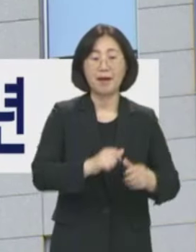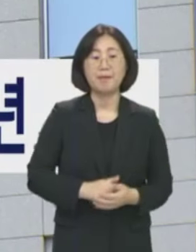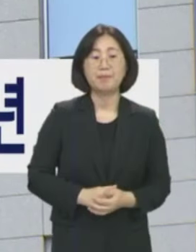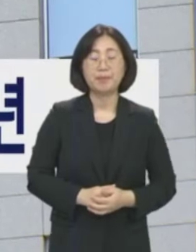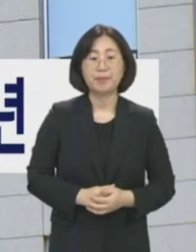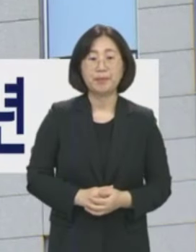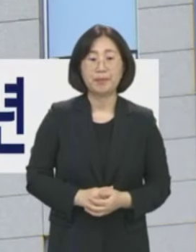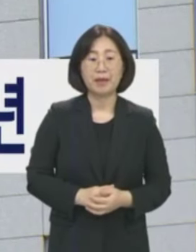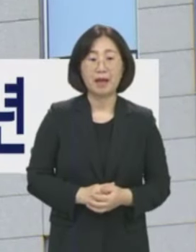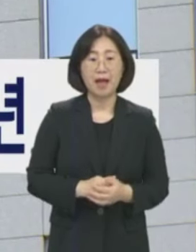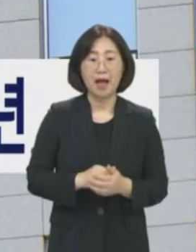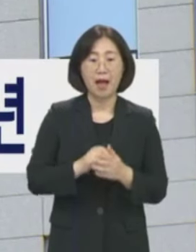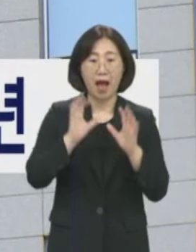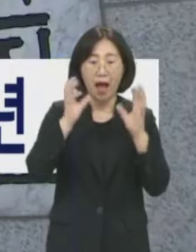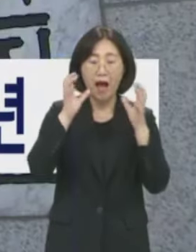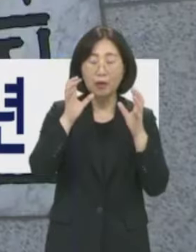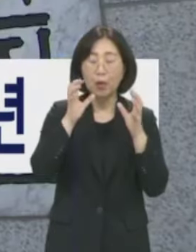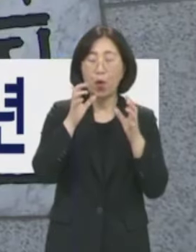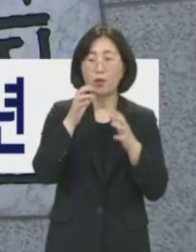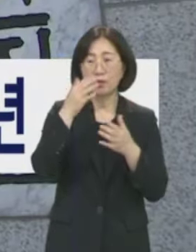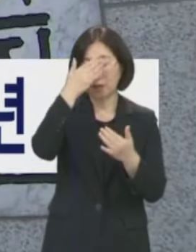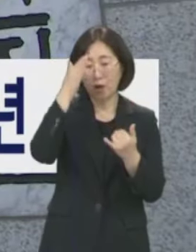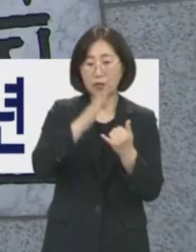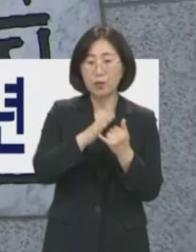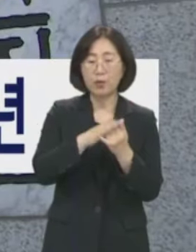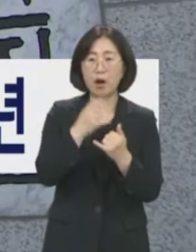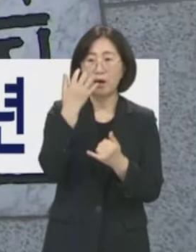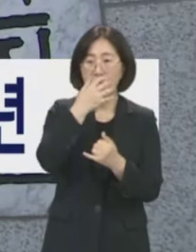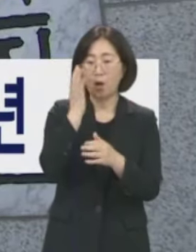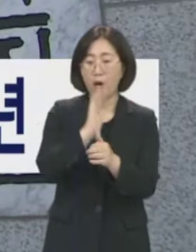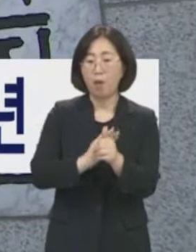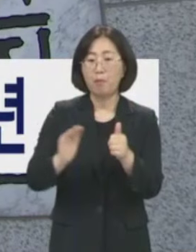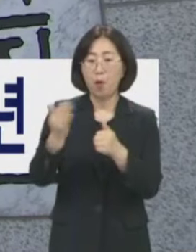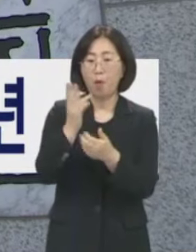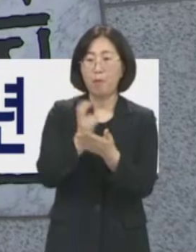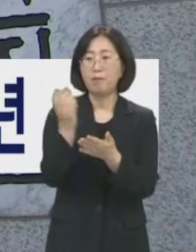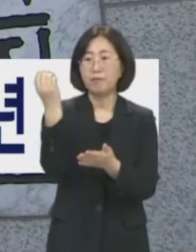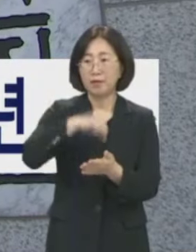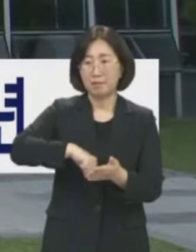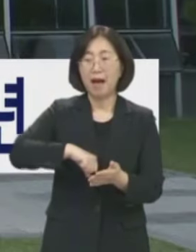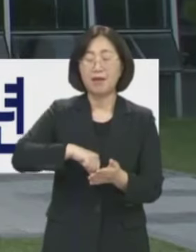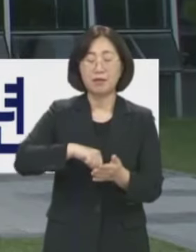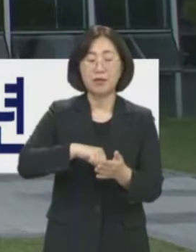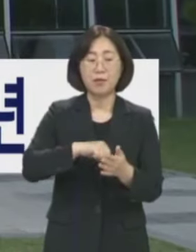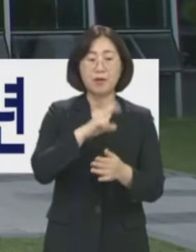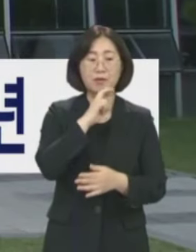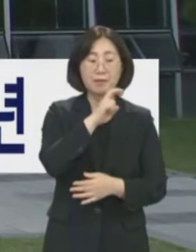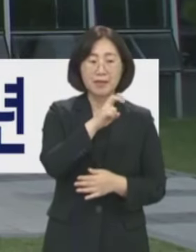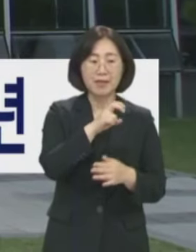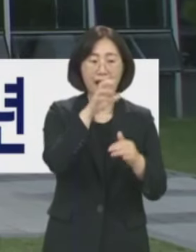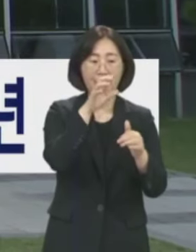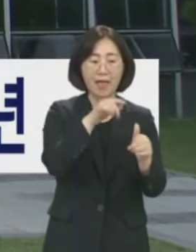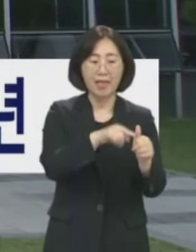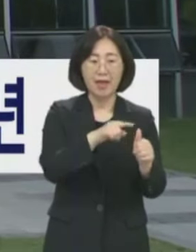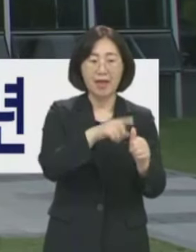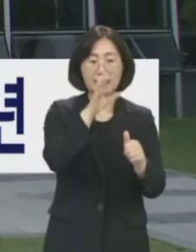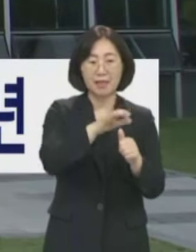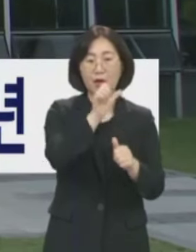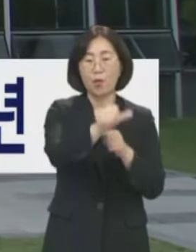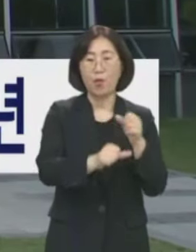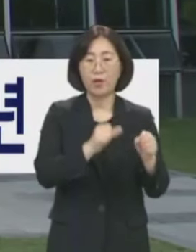형사 1부는 아동청소년 성보호에 관한 법률 위반 혐의로 구속된 20살 A씨에게 징역